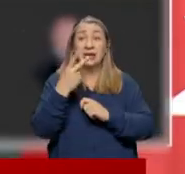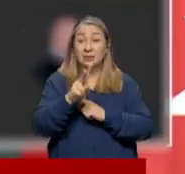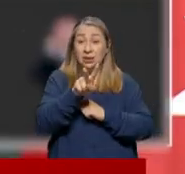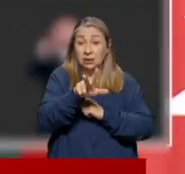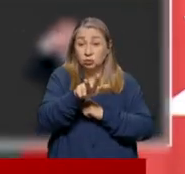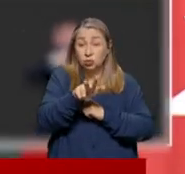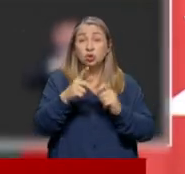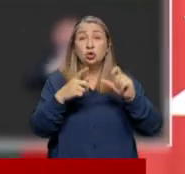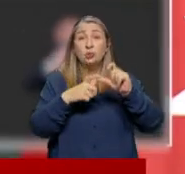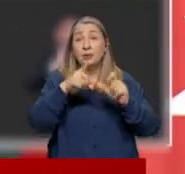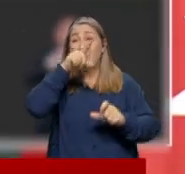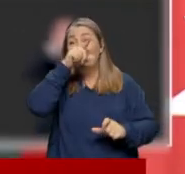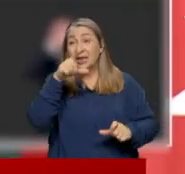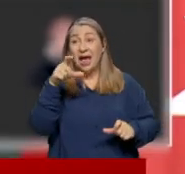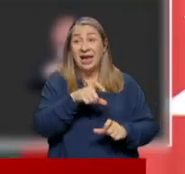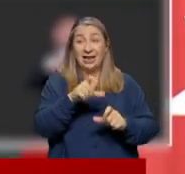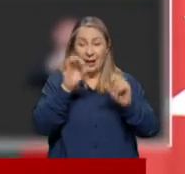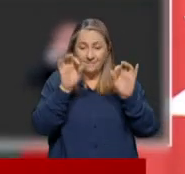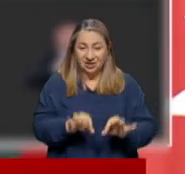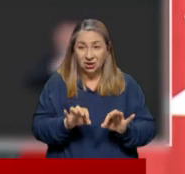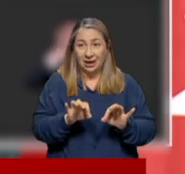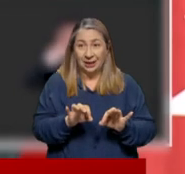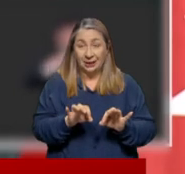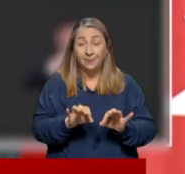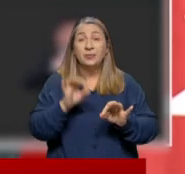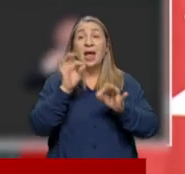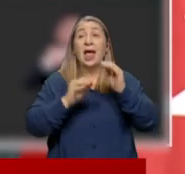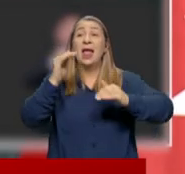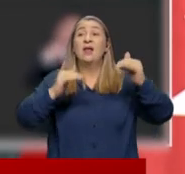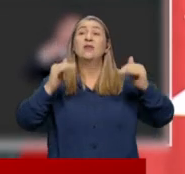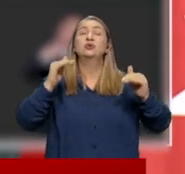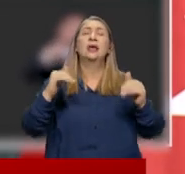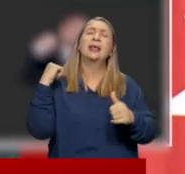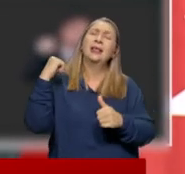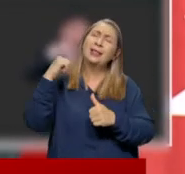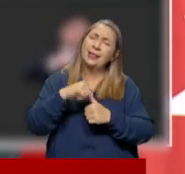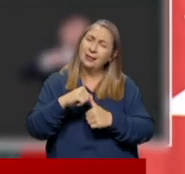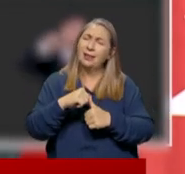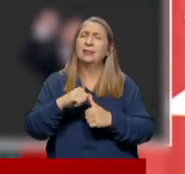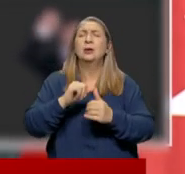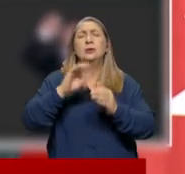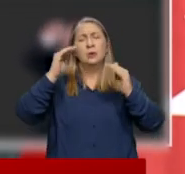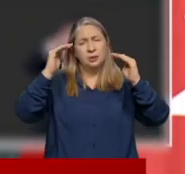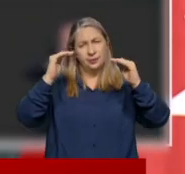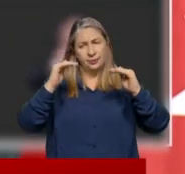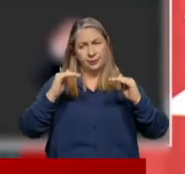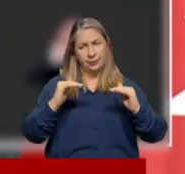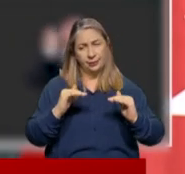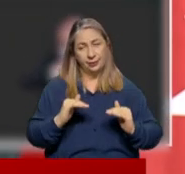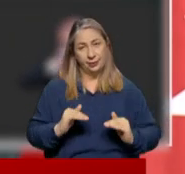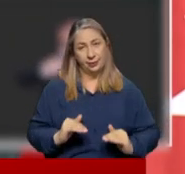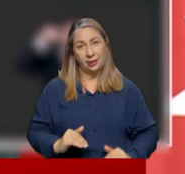2023'ün şubat mart şu andan itibaren enflasyonu yeniden Makul ve